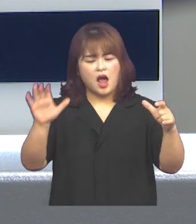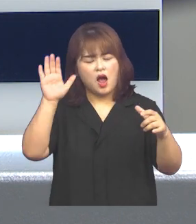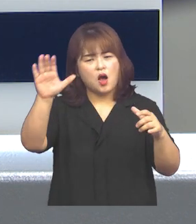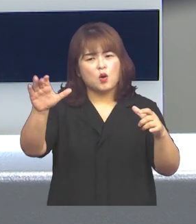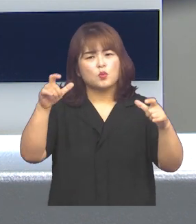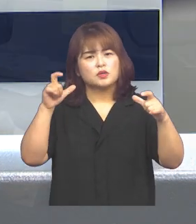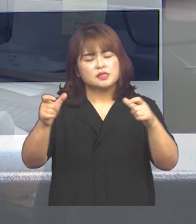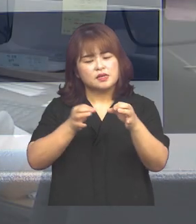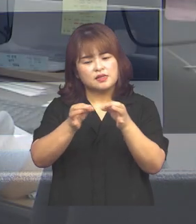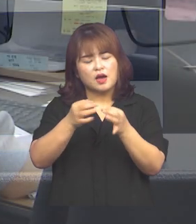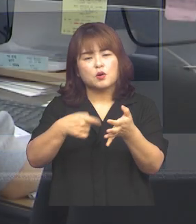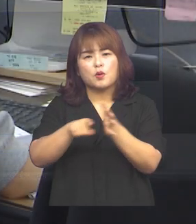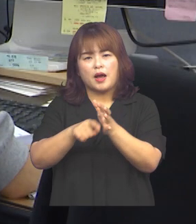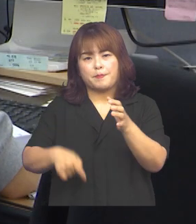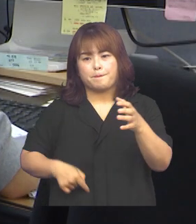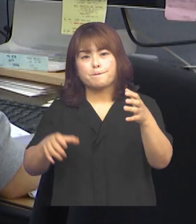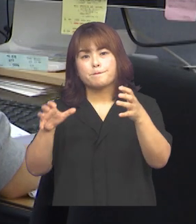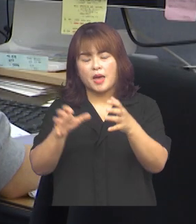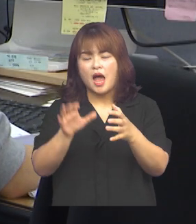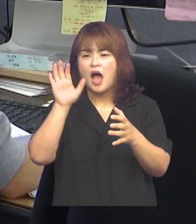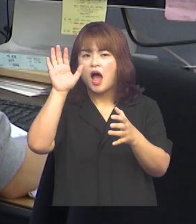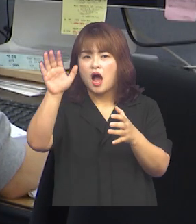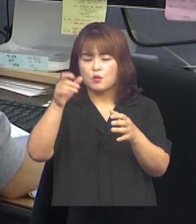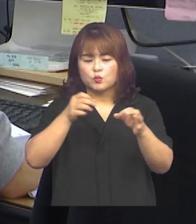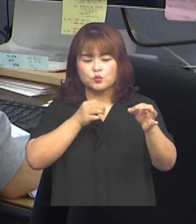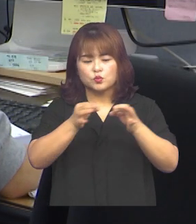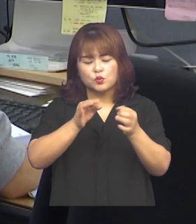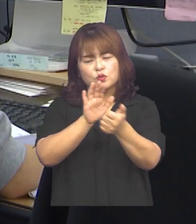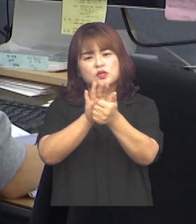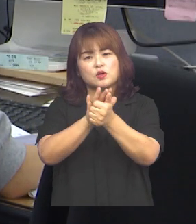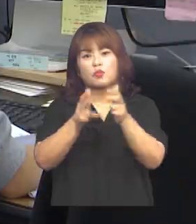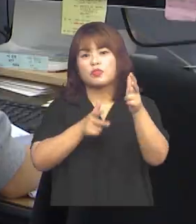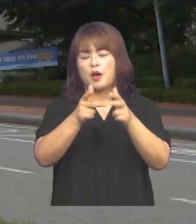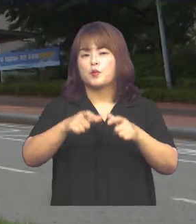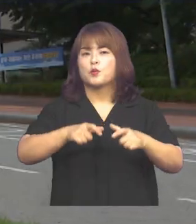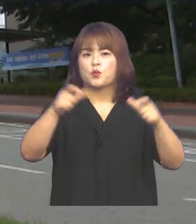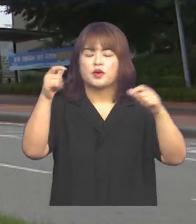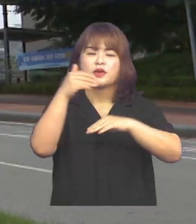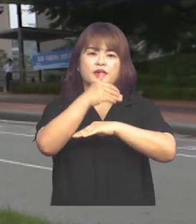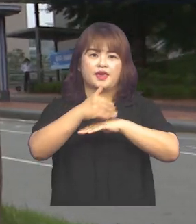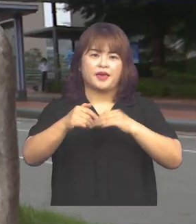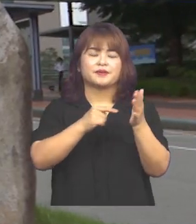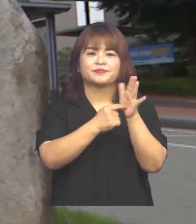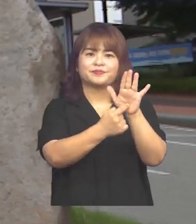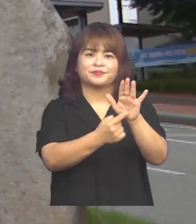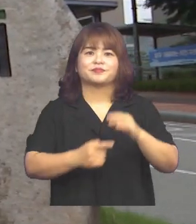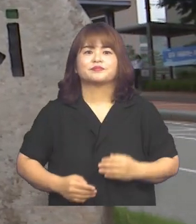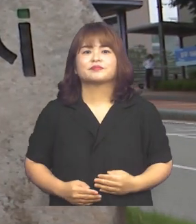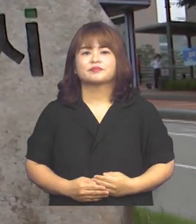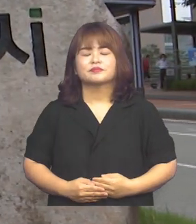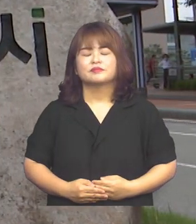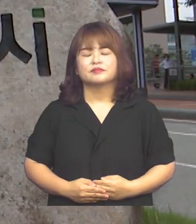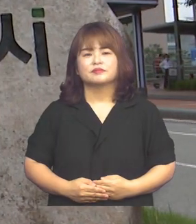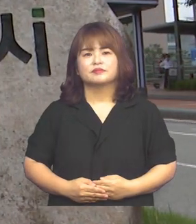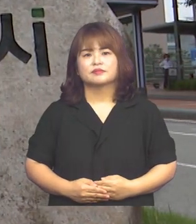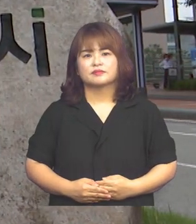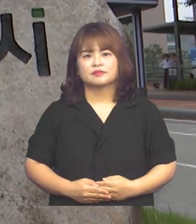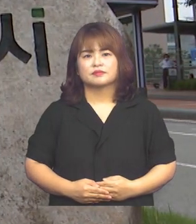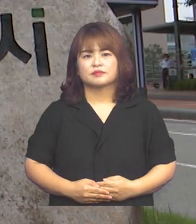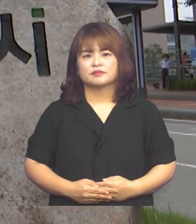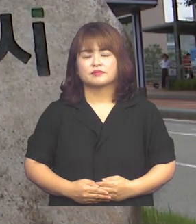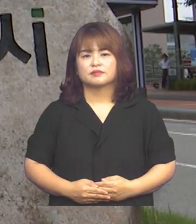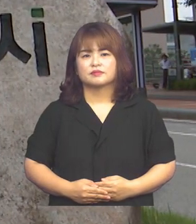앞으로 지역 상점가와 긴밀하게 협의해 골목형 상점가에 대한 지원 사업을 늘릴 계획이라고 밝혔습니다.